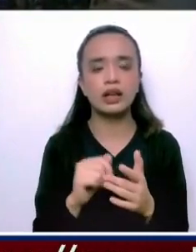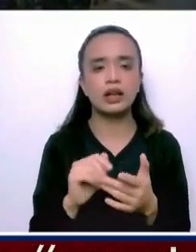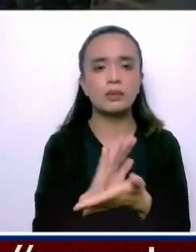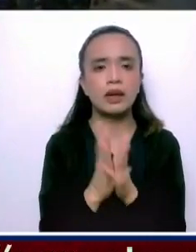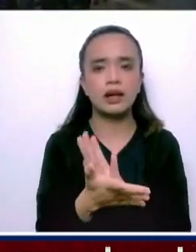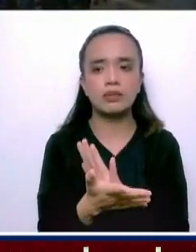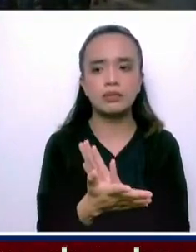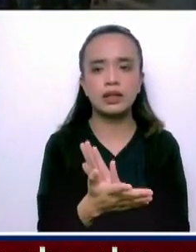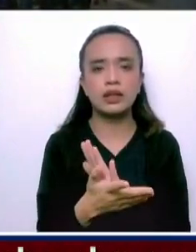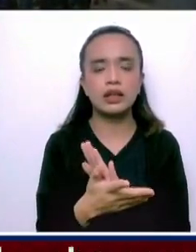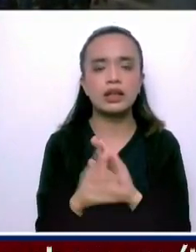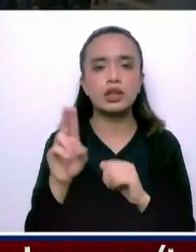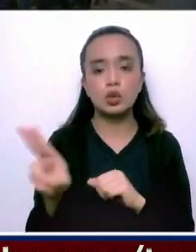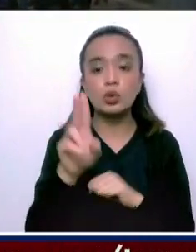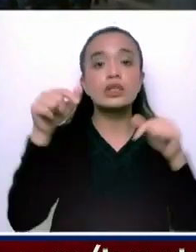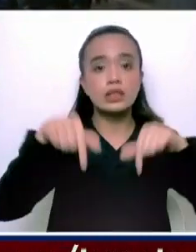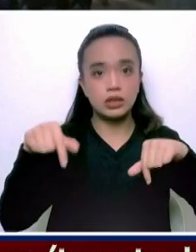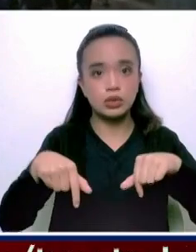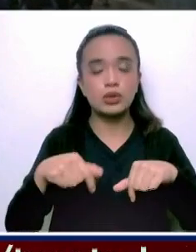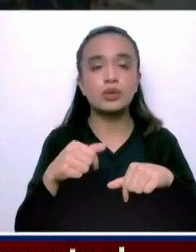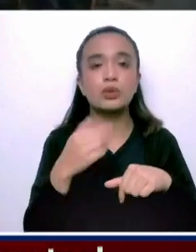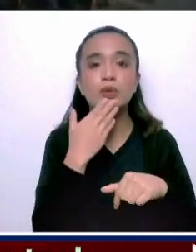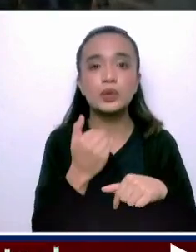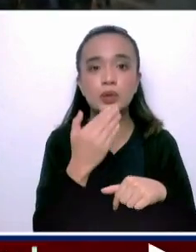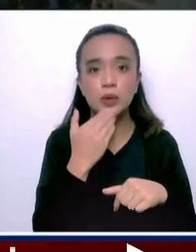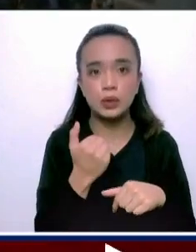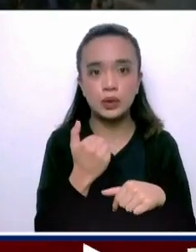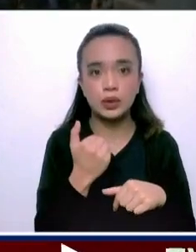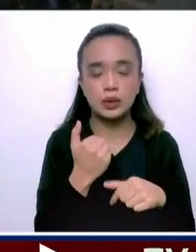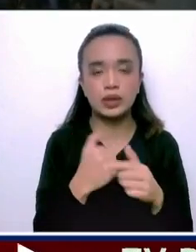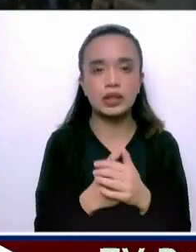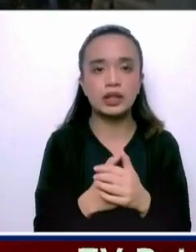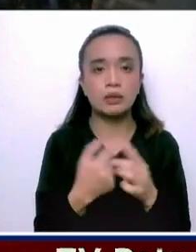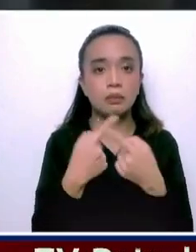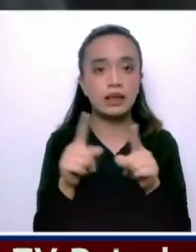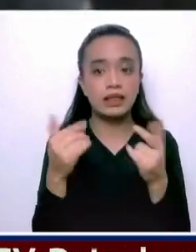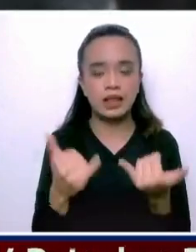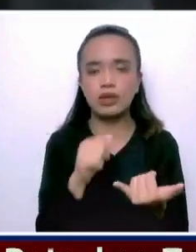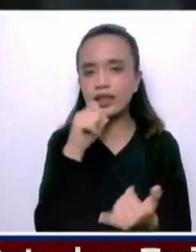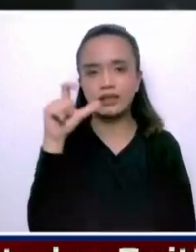ang imbak nilang asukal na hindi pa nila kailangan sa ngayon.